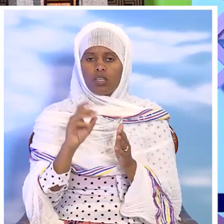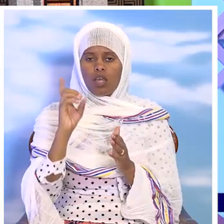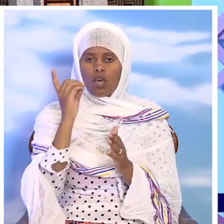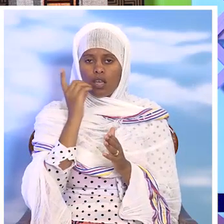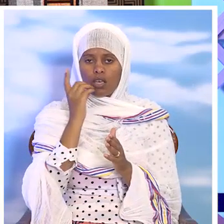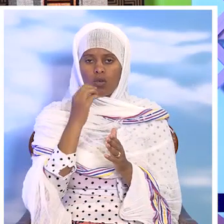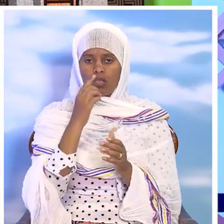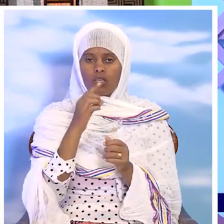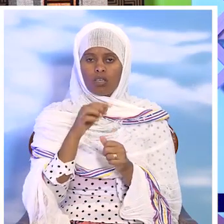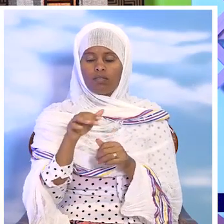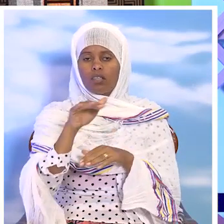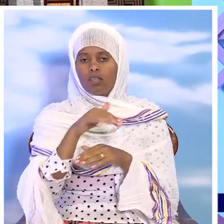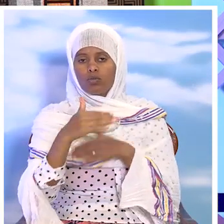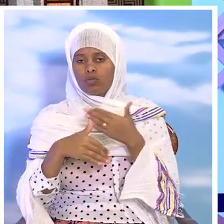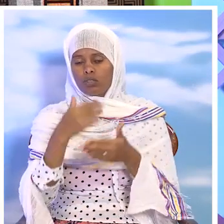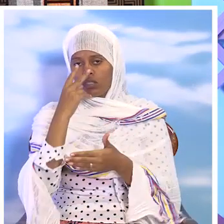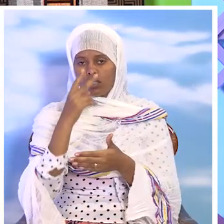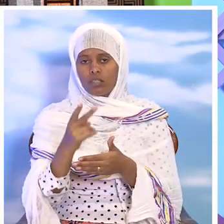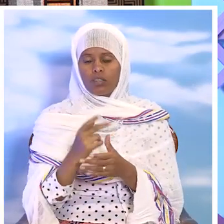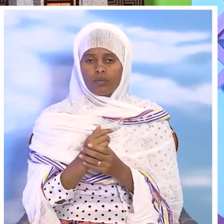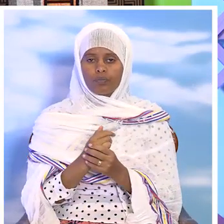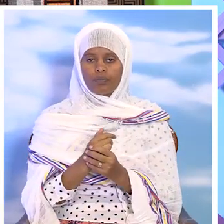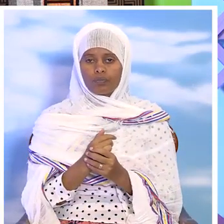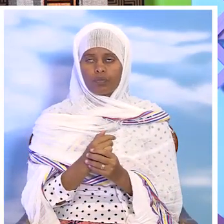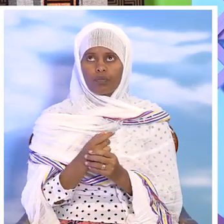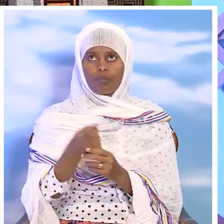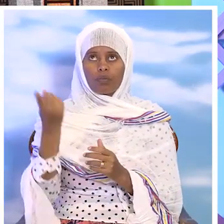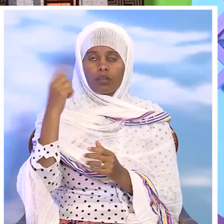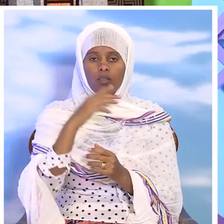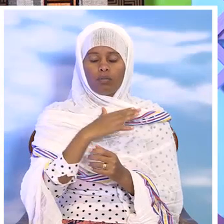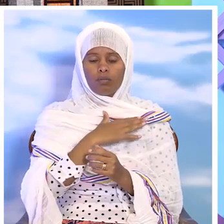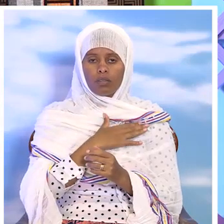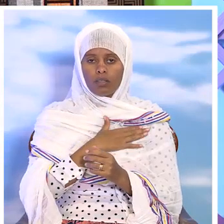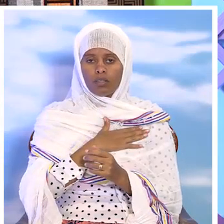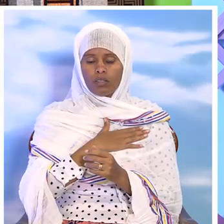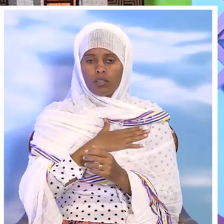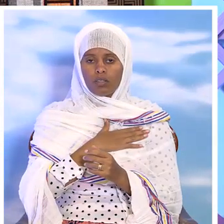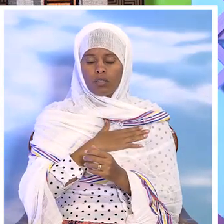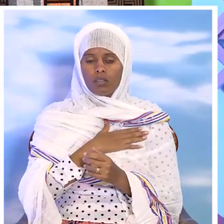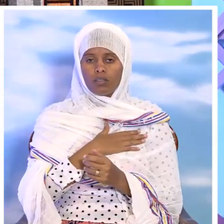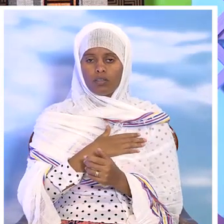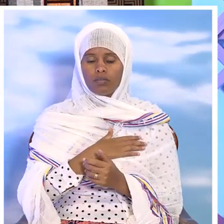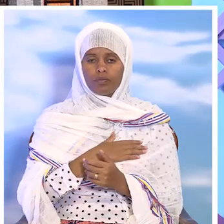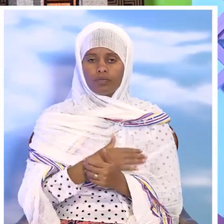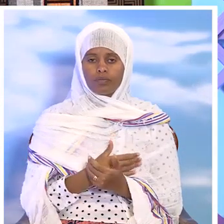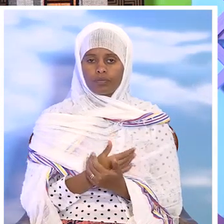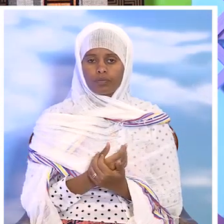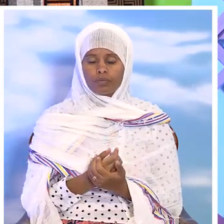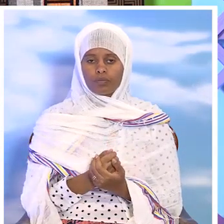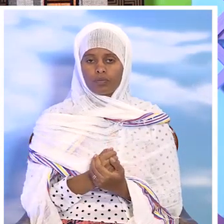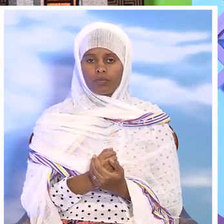እውን ኣብታ ናይ ዕለት መዝሙር እንድሕሪ ኢና ካብታ ናይ ዕለት ከየ ወፃና ኣምላኬ ሄር ኣንሳኣኒ